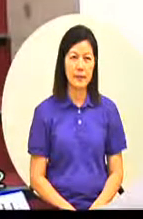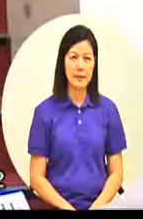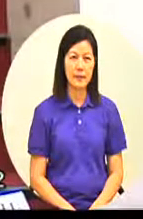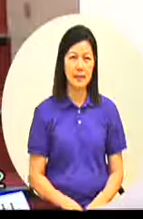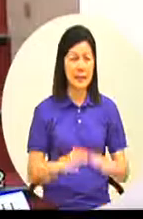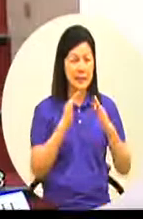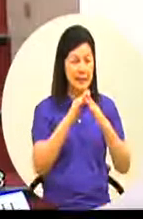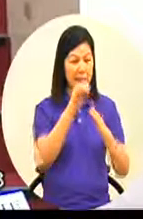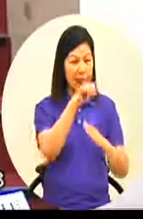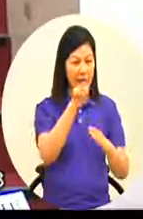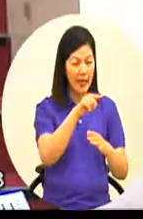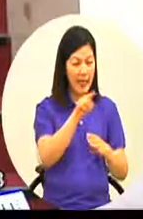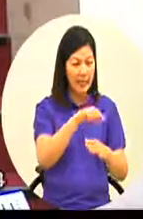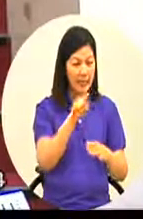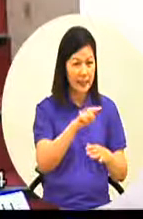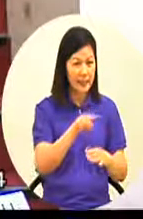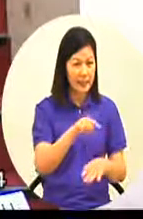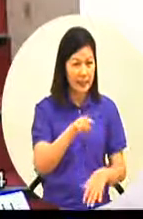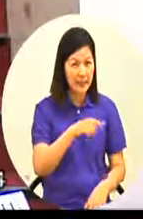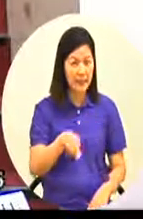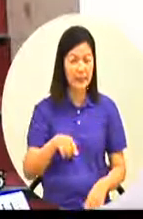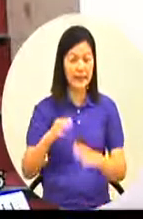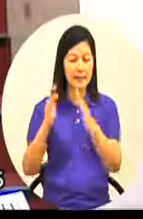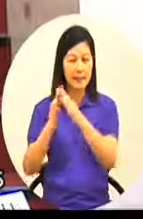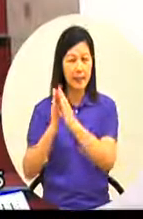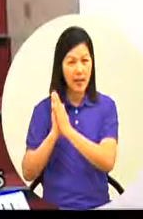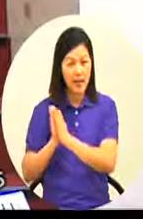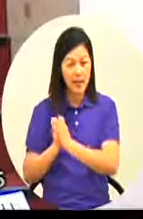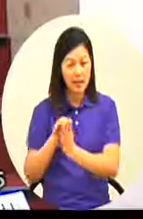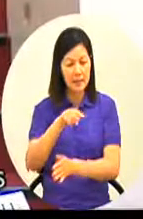家 电跟家具有什么区别？